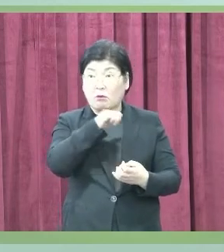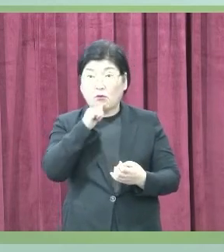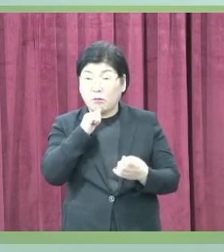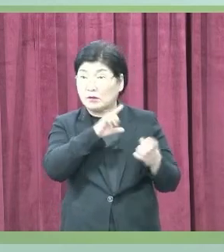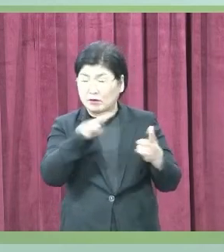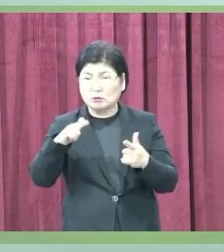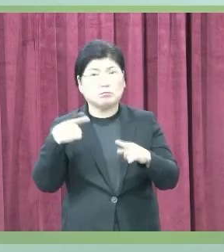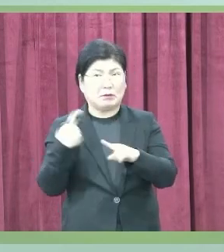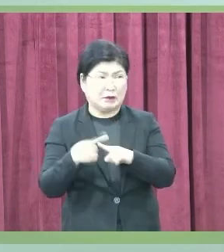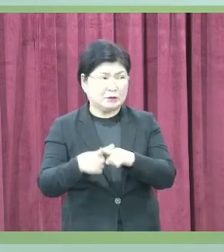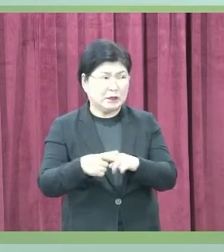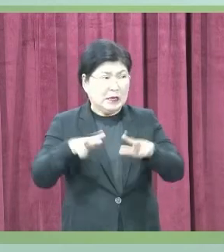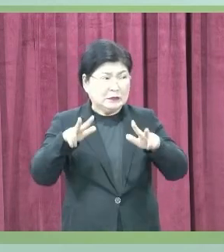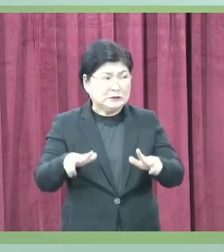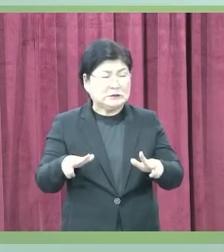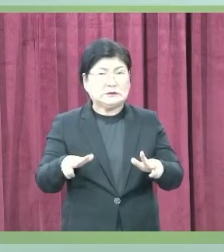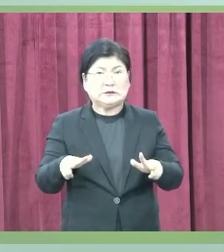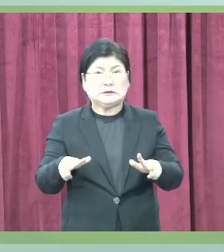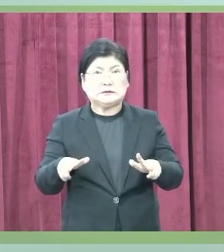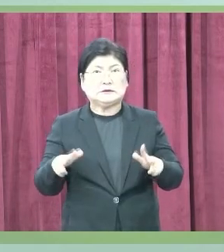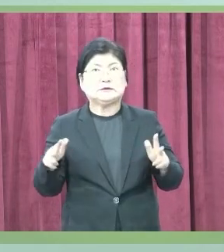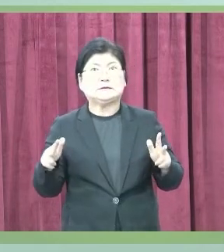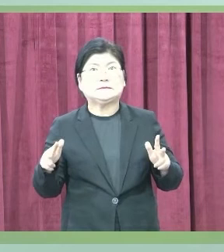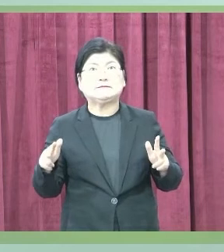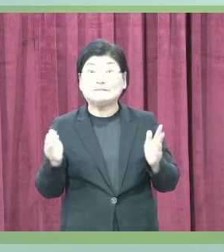바뀌었냐면 지금까지는